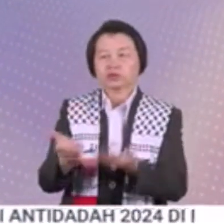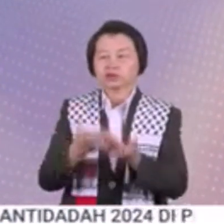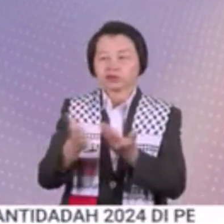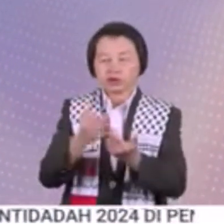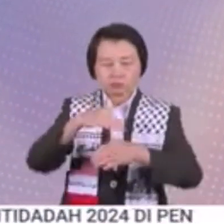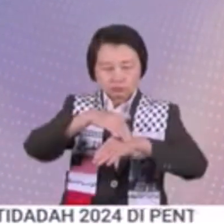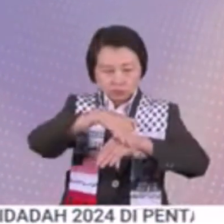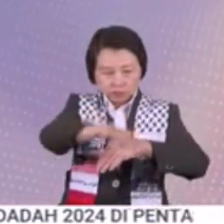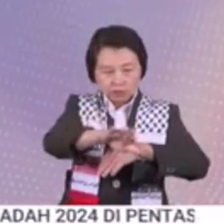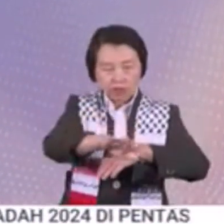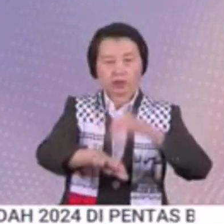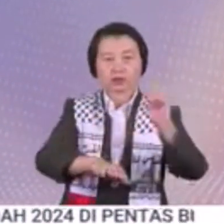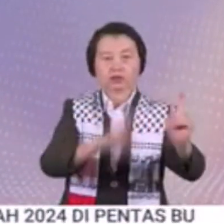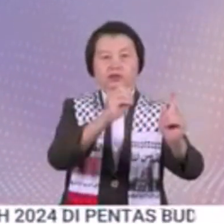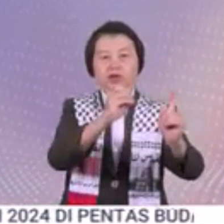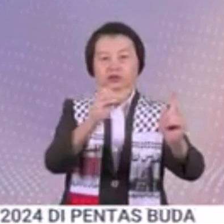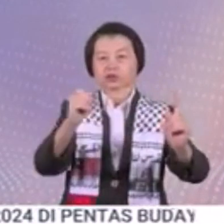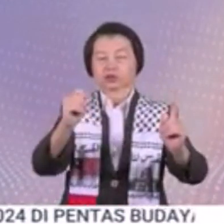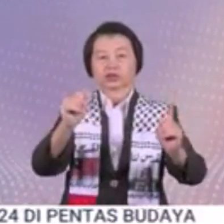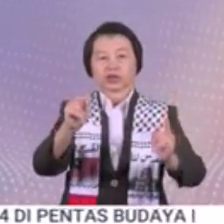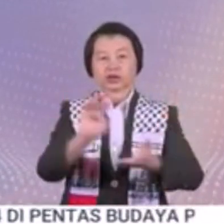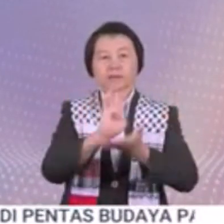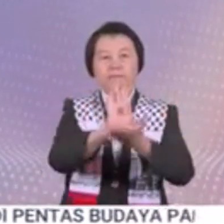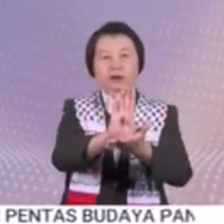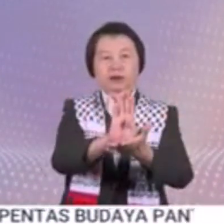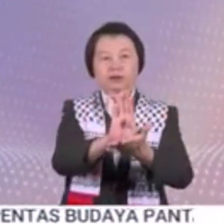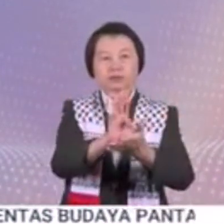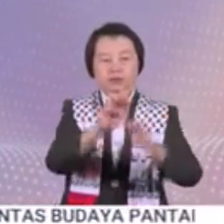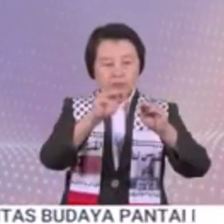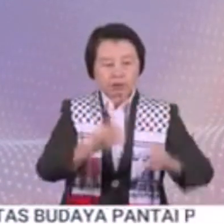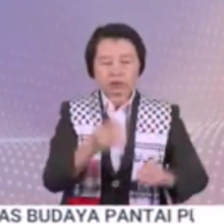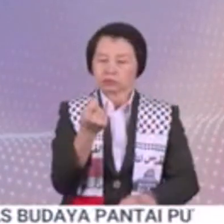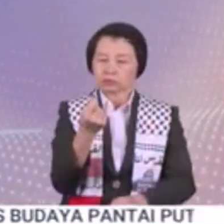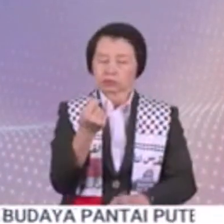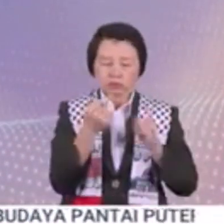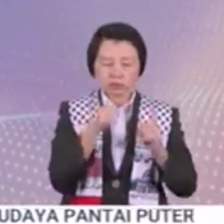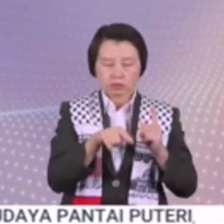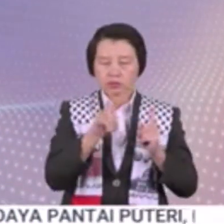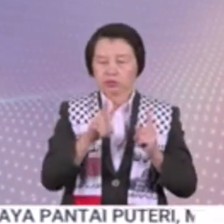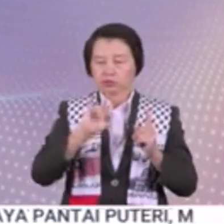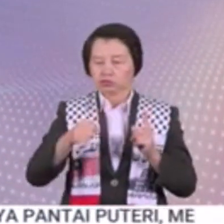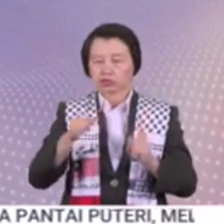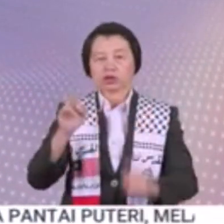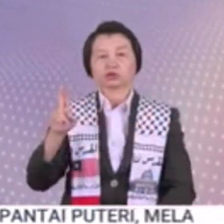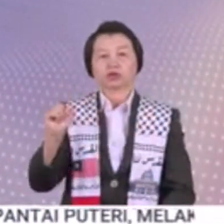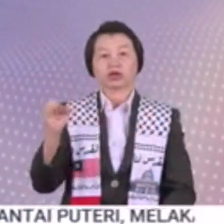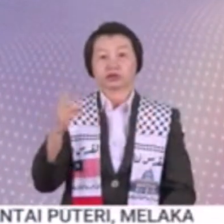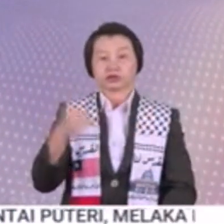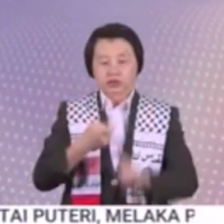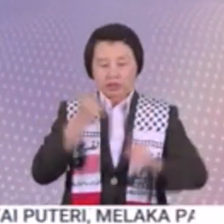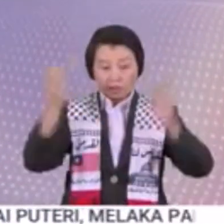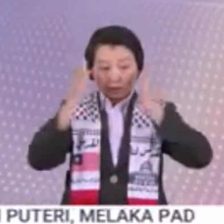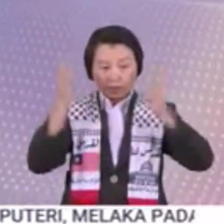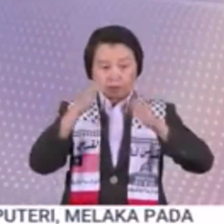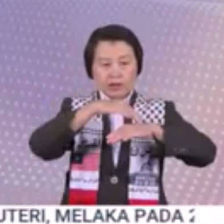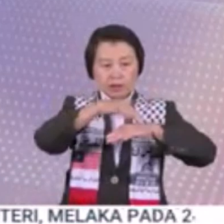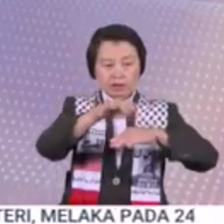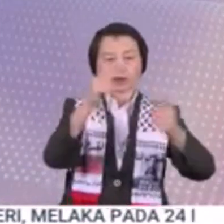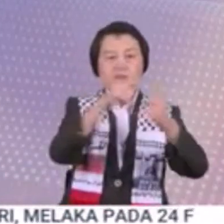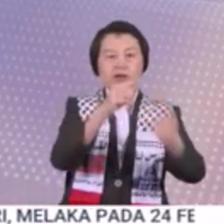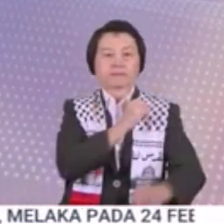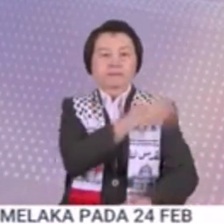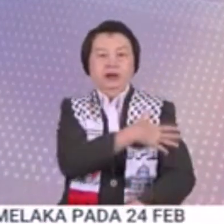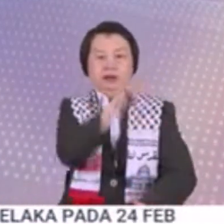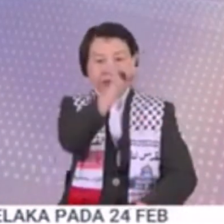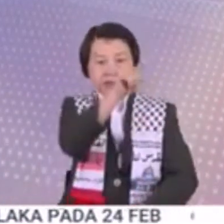urusan penghantaran 100 Tan bantuan kemanusiaan bernilai 1.2 juta Amerika daripada Malaysia kepada warga Palestin